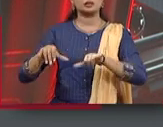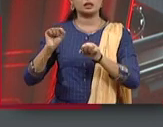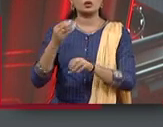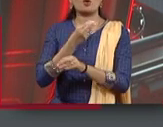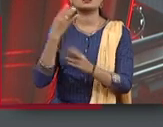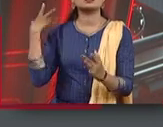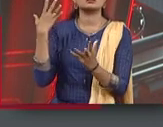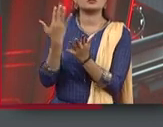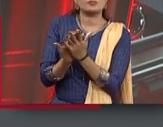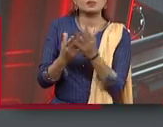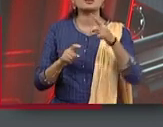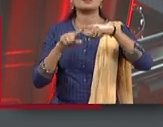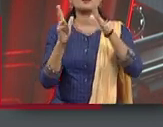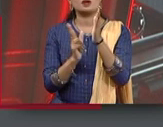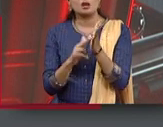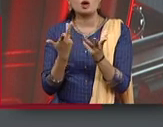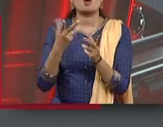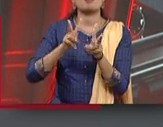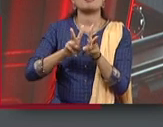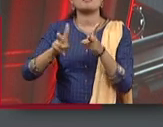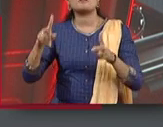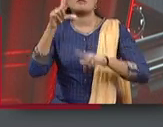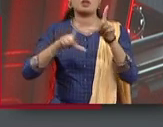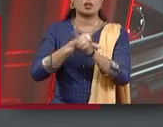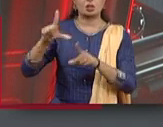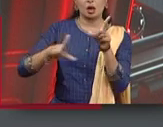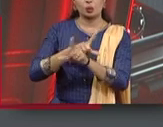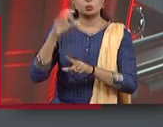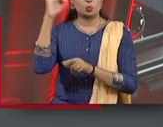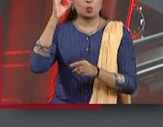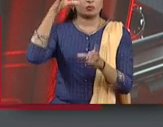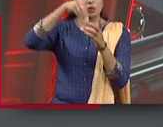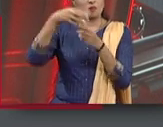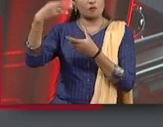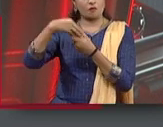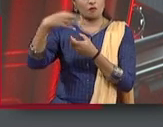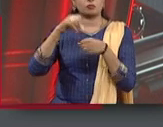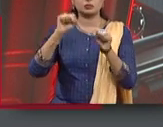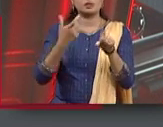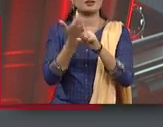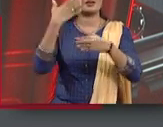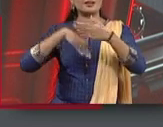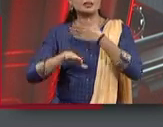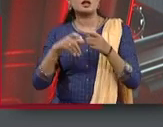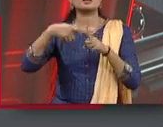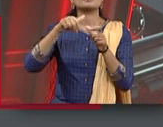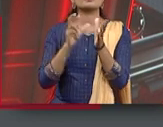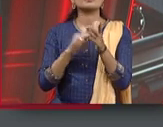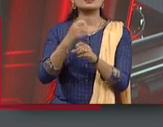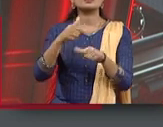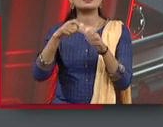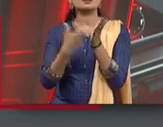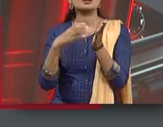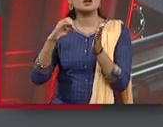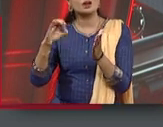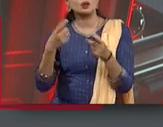തന്നെ തമിഴ്നാട്ടിലും ഒപ്പം തെലുങ്കിലും കന്നഡയിലുമൊക്കെ നിരവധി ശ്രദ്ധേയ വേഷങ്ങൾ ചെയ്തിരുന്നു. മലയാളത്തിൽ പ്രത്യേകിച്ച് കങ്കാരു പോലുള്ള സിനിമകളിലും